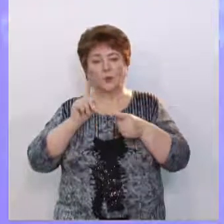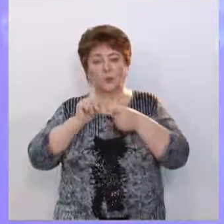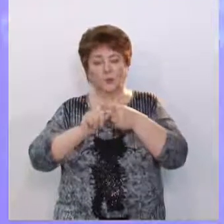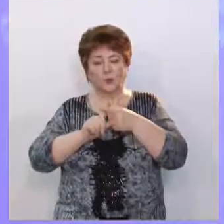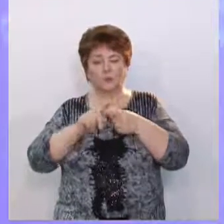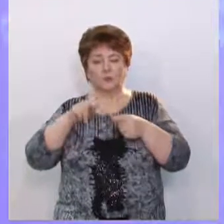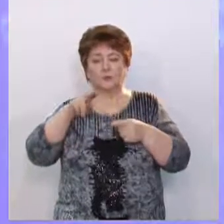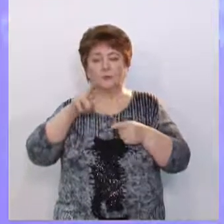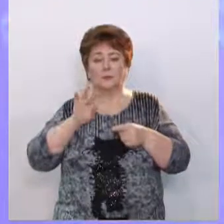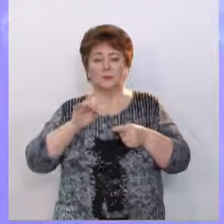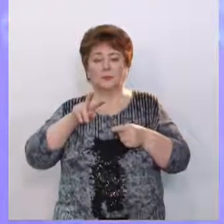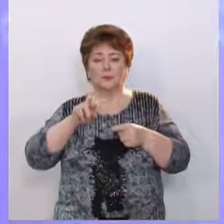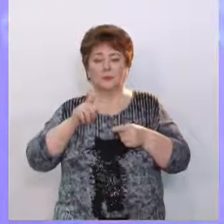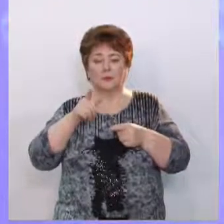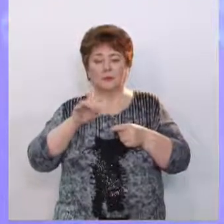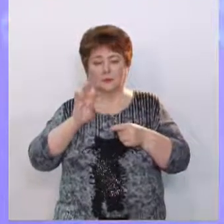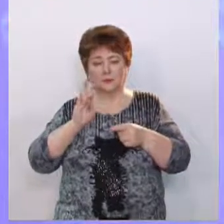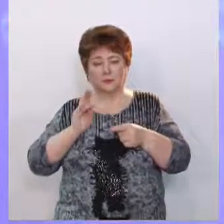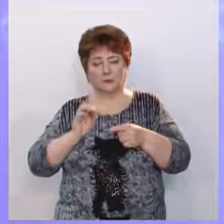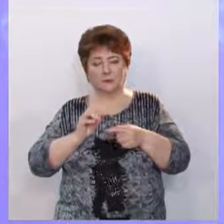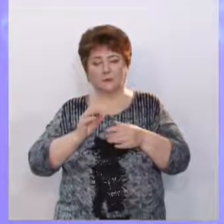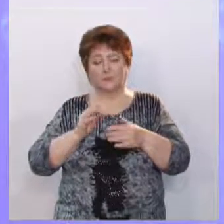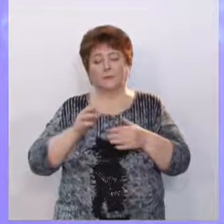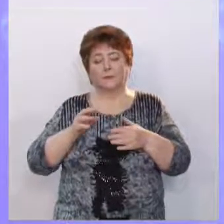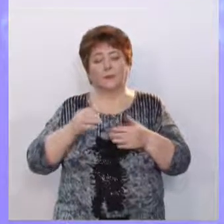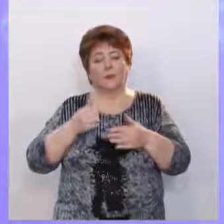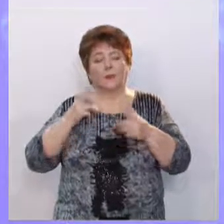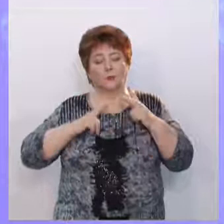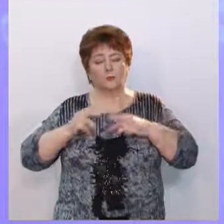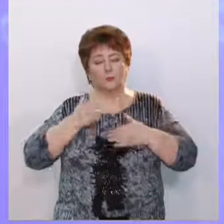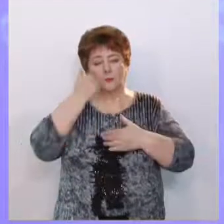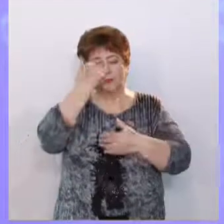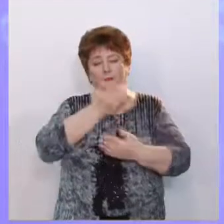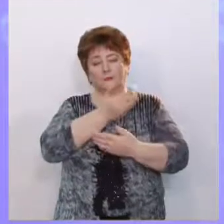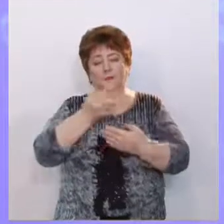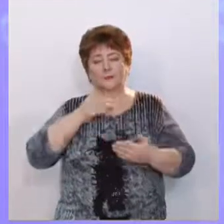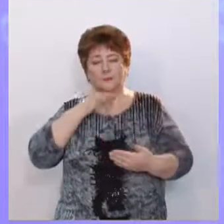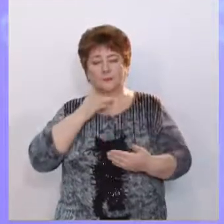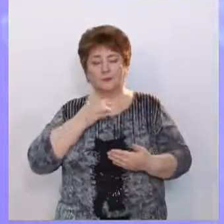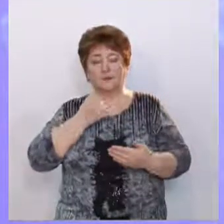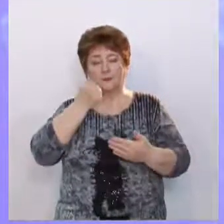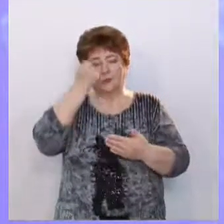плюс прилагательное. А я благодарю всех за внимание.